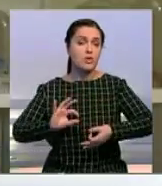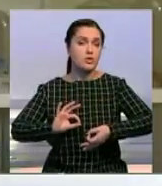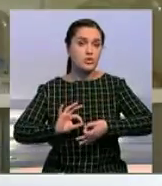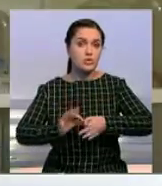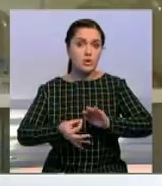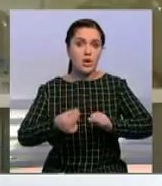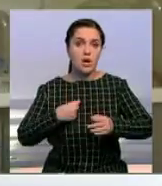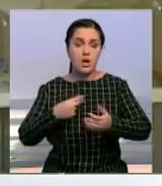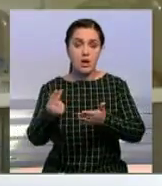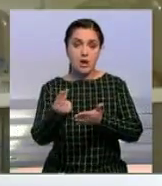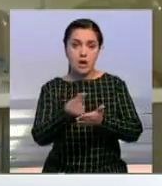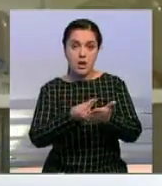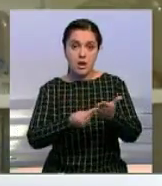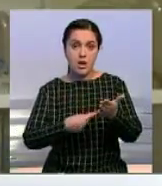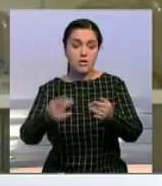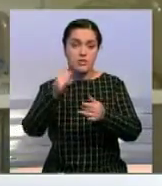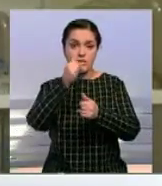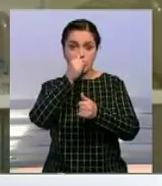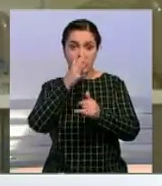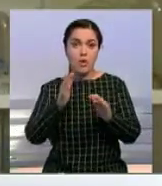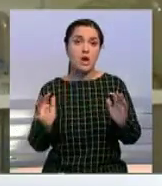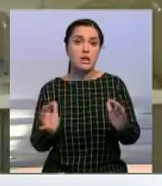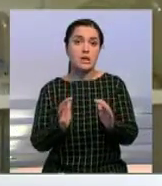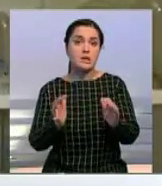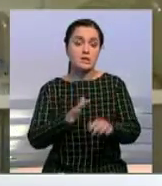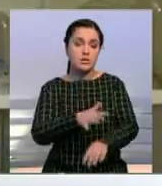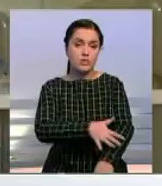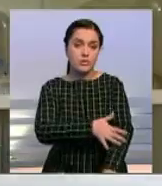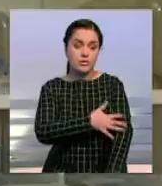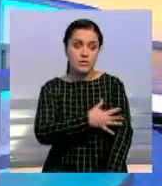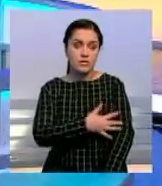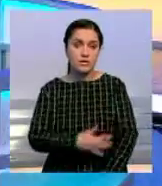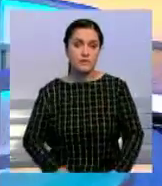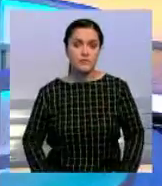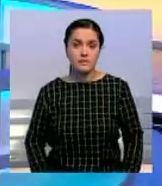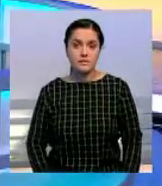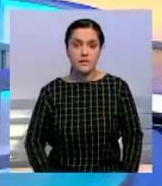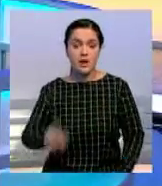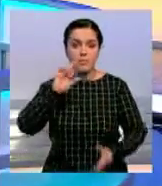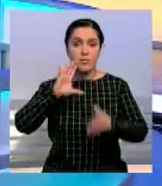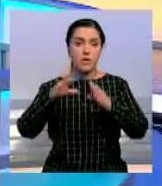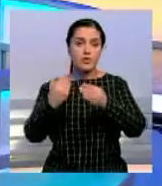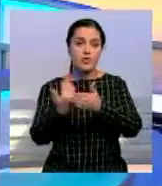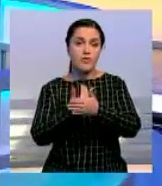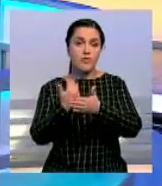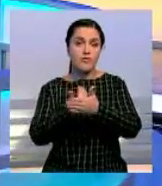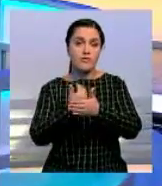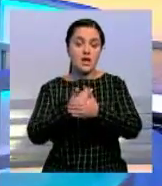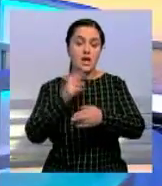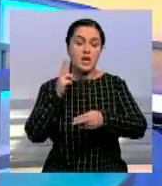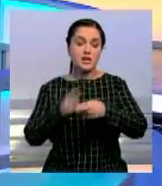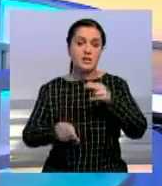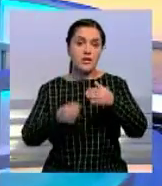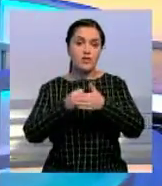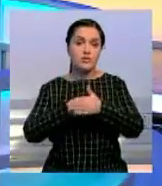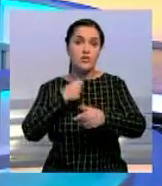в том, что не все картины могут храниться долго. А наши новости могут долго храниться. Для этого вы